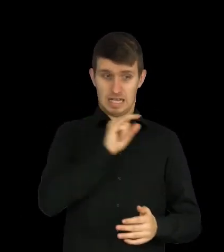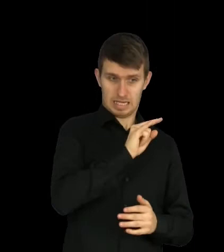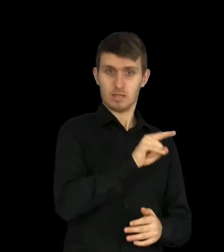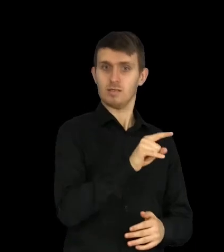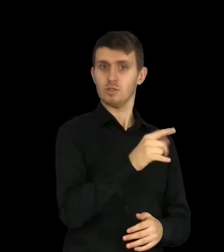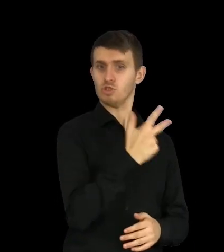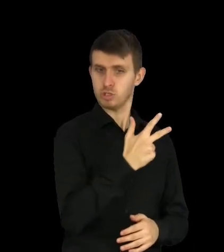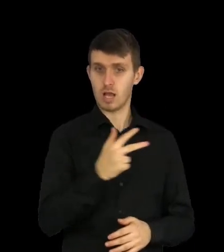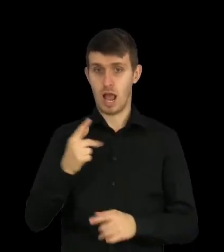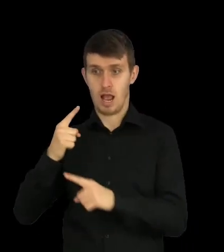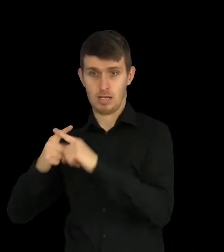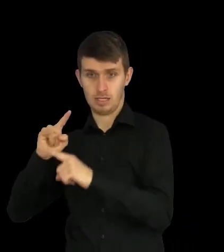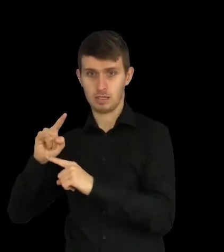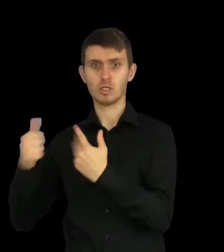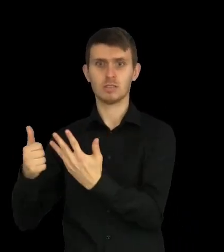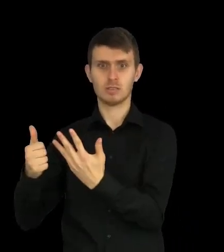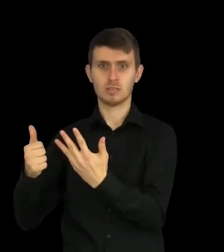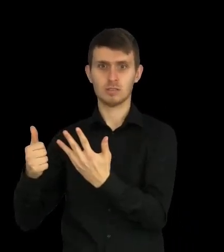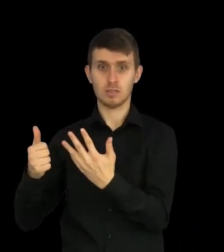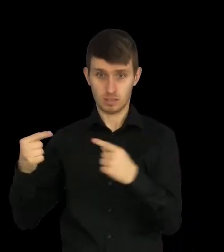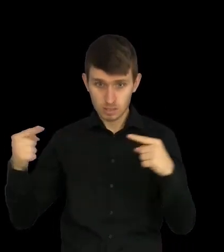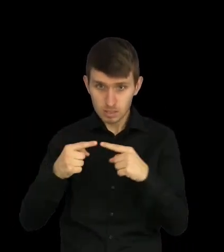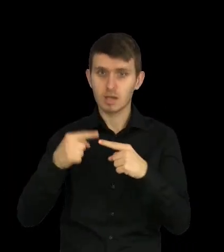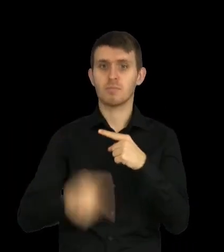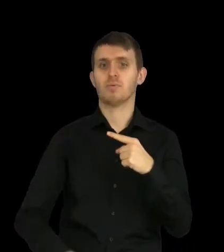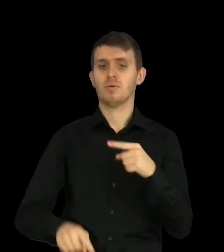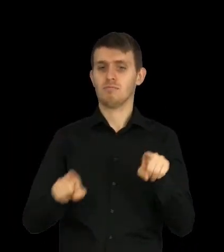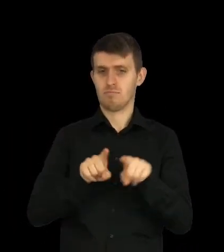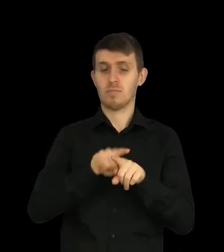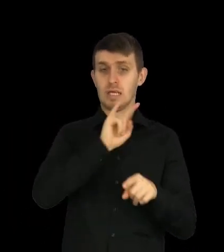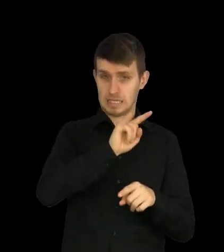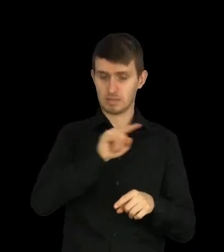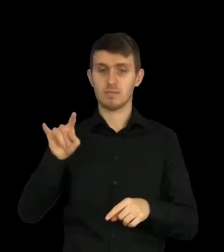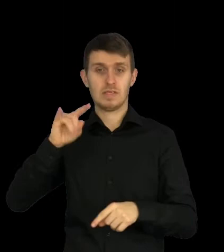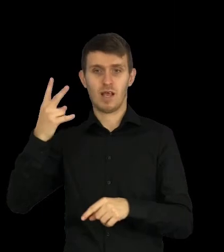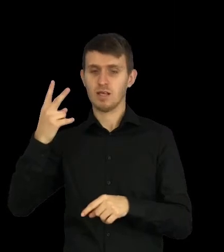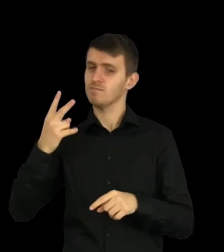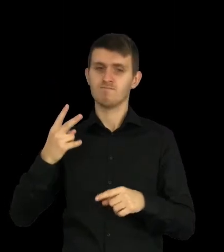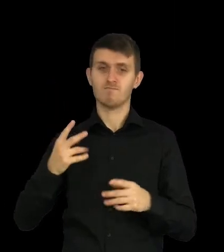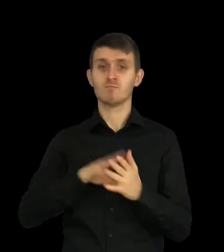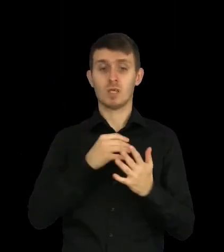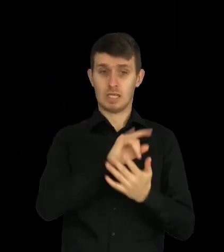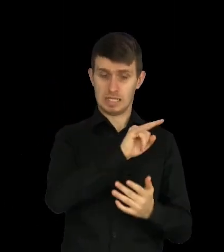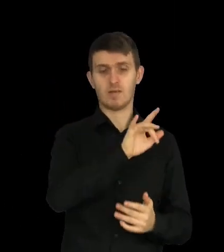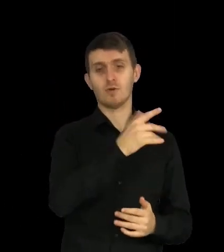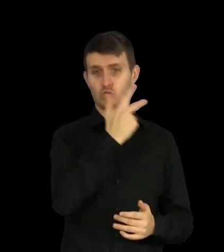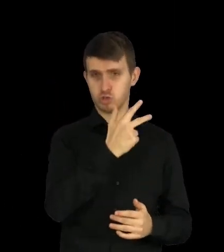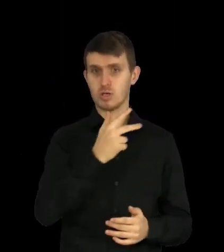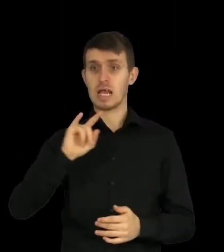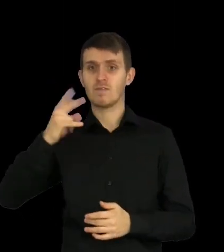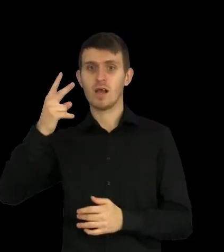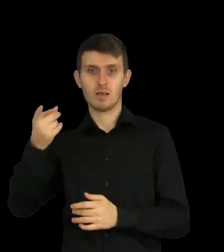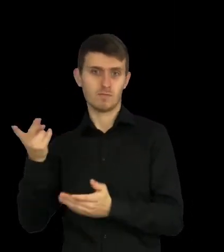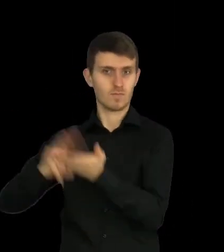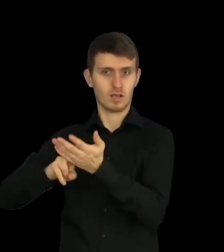2, to XY równałoby się 6. Y to także coś innego niż Y kwadrat, bo gdyby